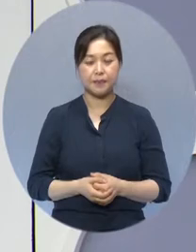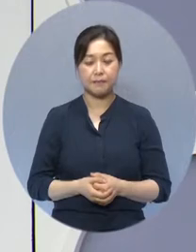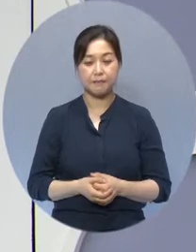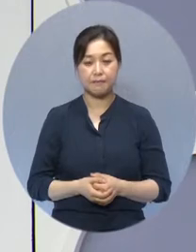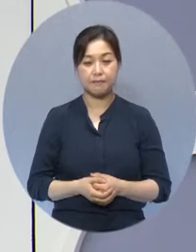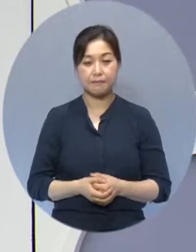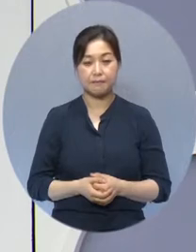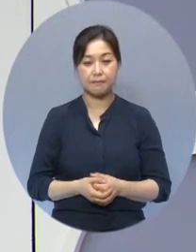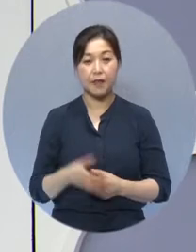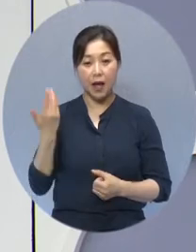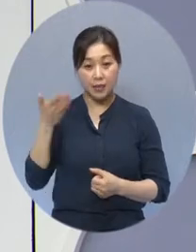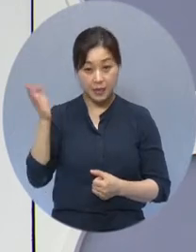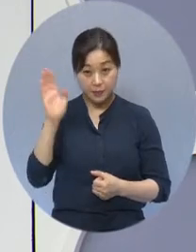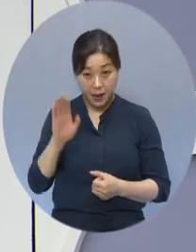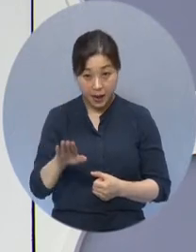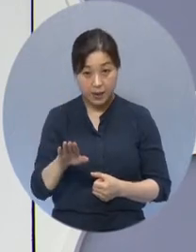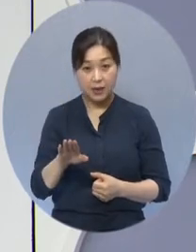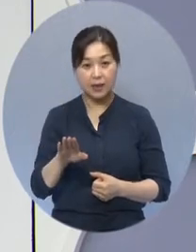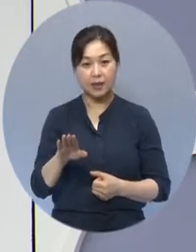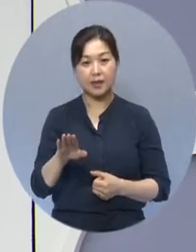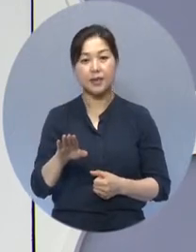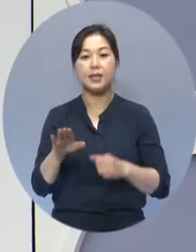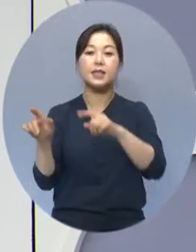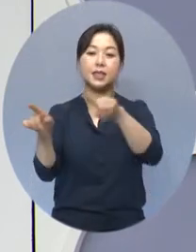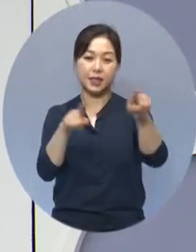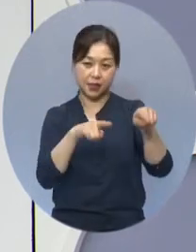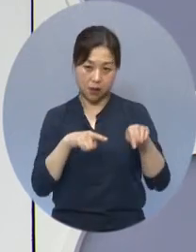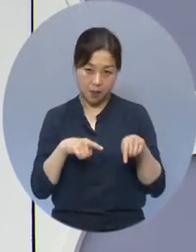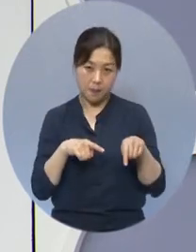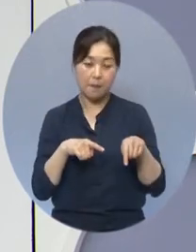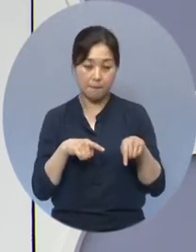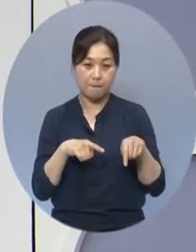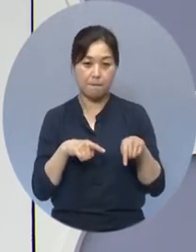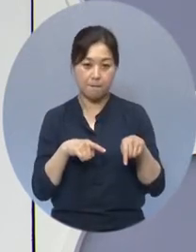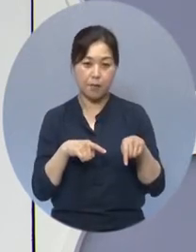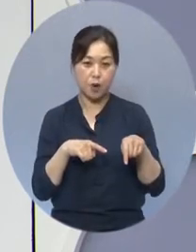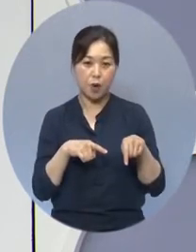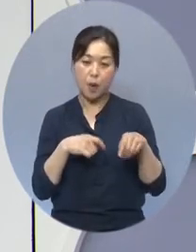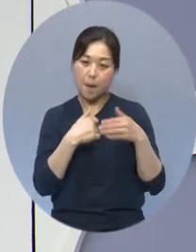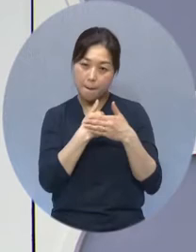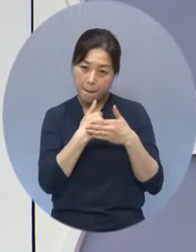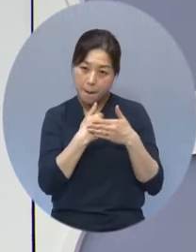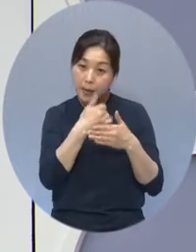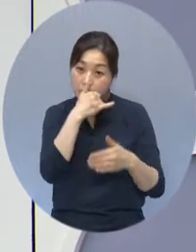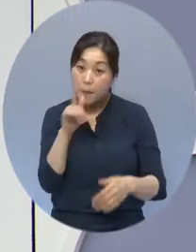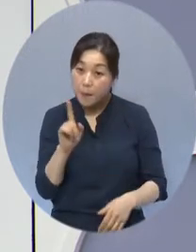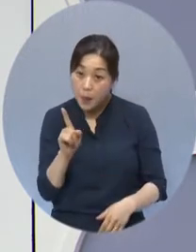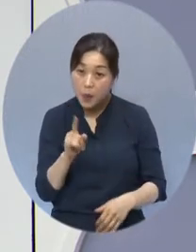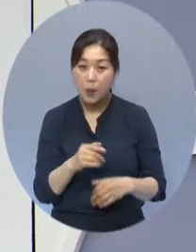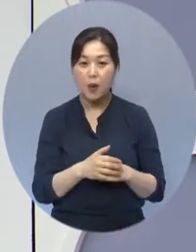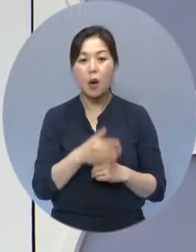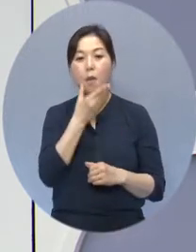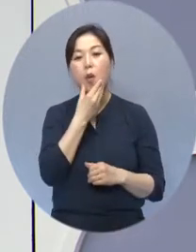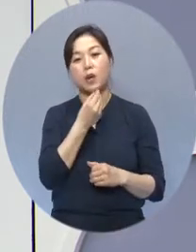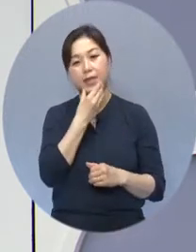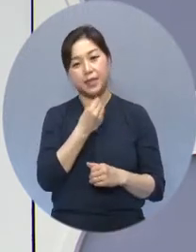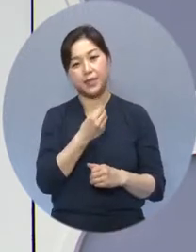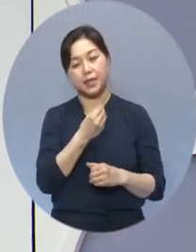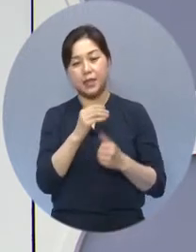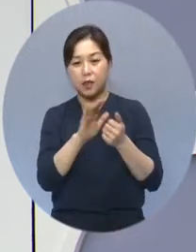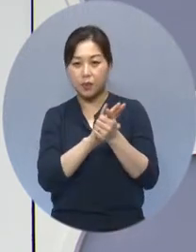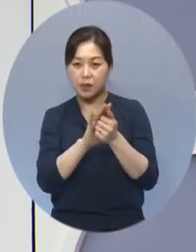이제 재정적으로 간접적 수혜를 받을 수 있는 것은 복지 분야의 혜택의 폭을 좀 넓힐 수